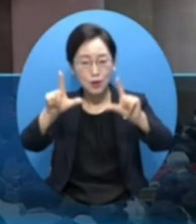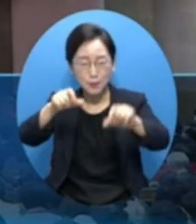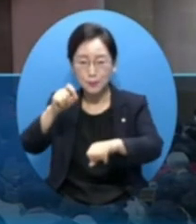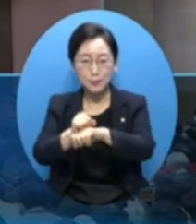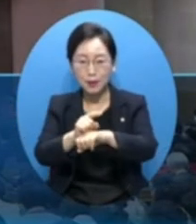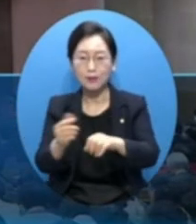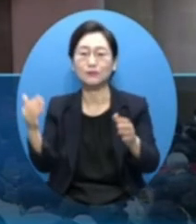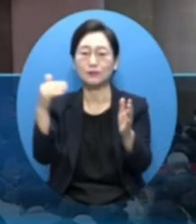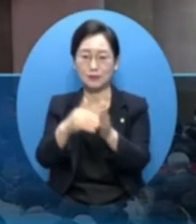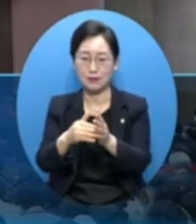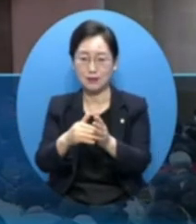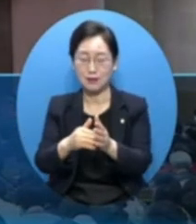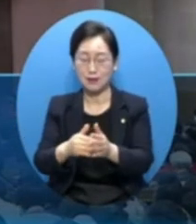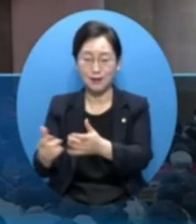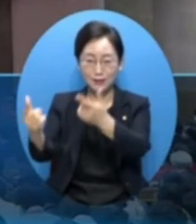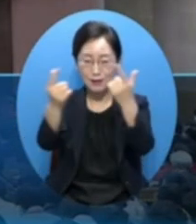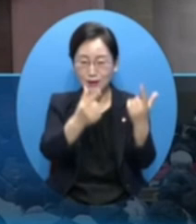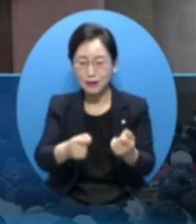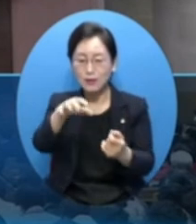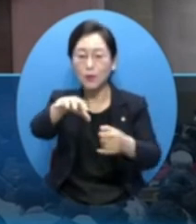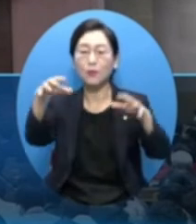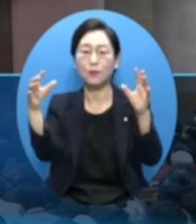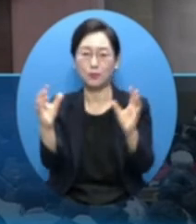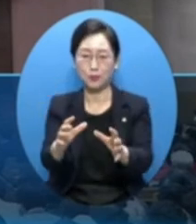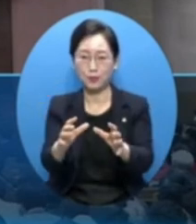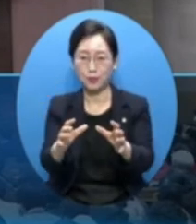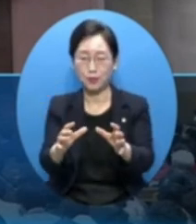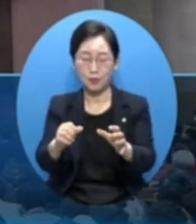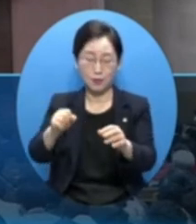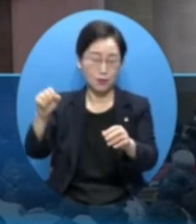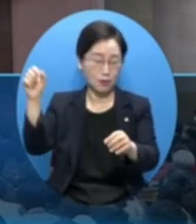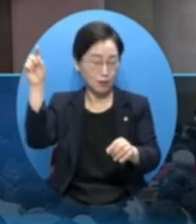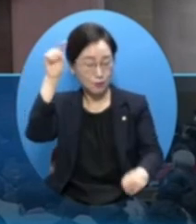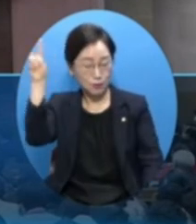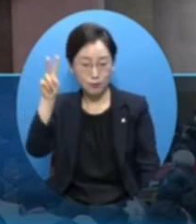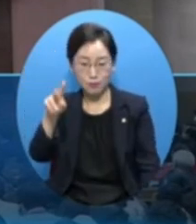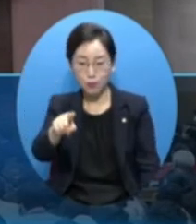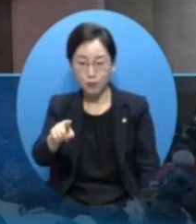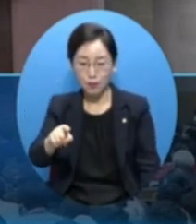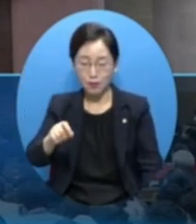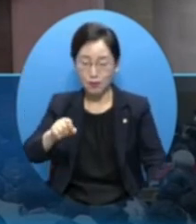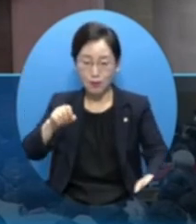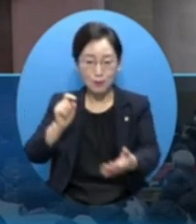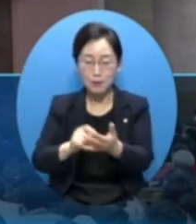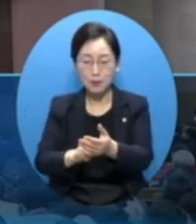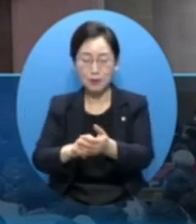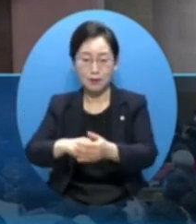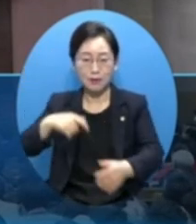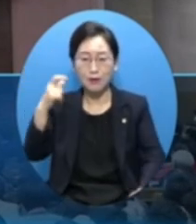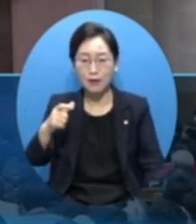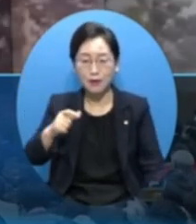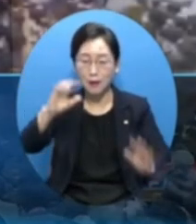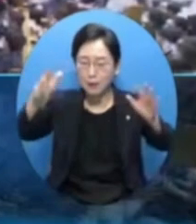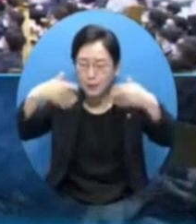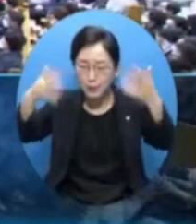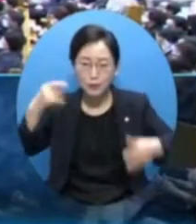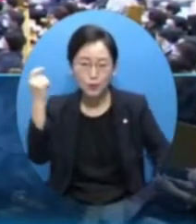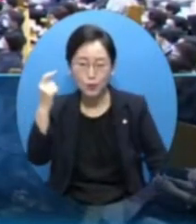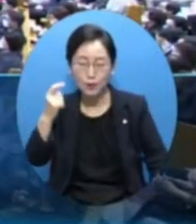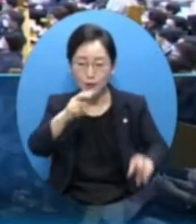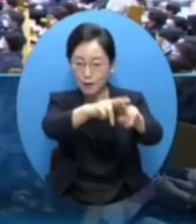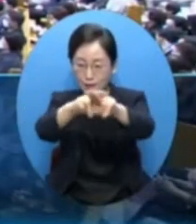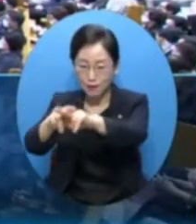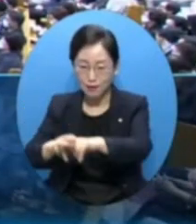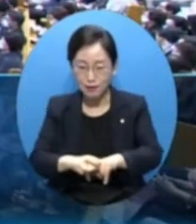이미 이름에 그들이 다 같이 한 곳에 모였더니 홀연히 하늘로부터 급하고 강한 바람 같은 소리가 있어 그들이 앉은